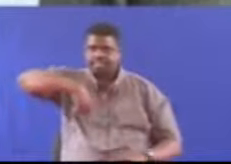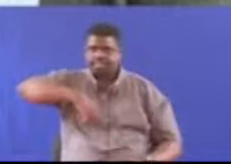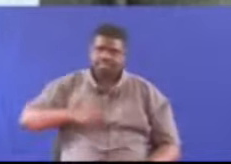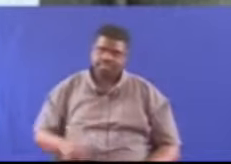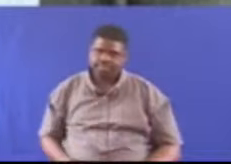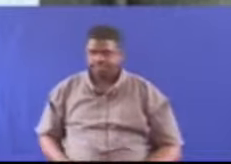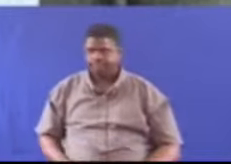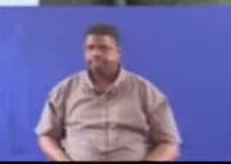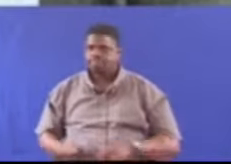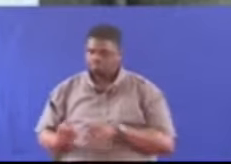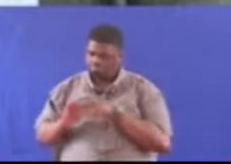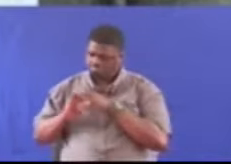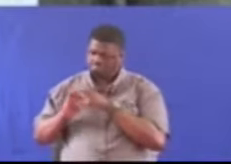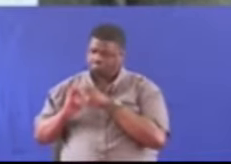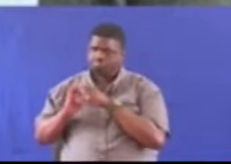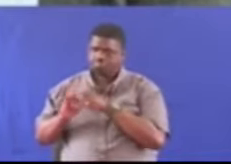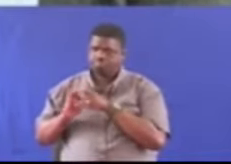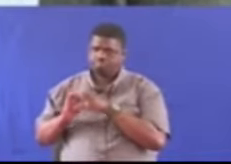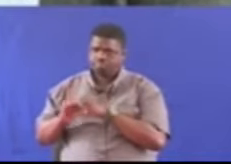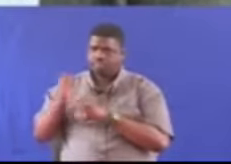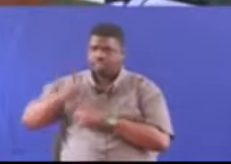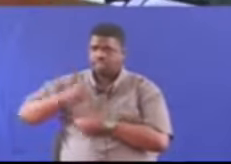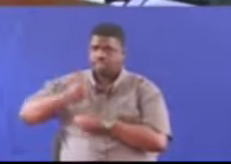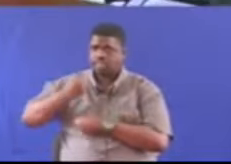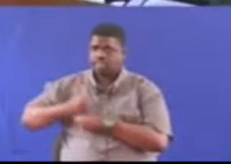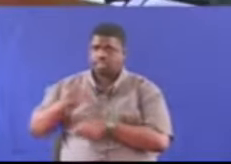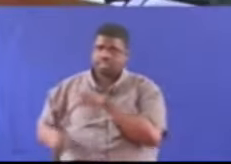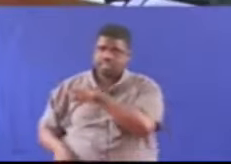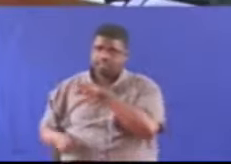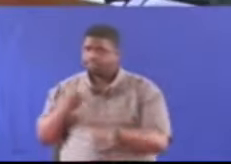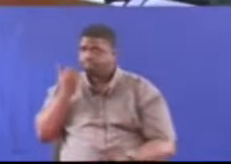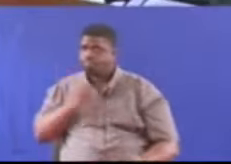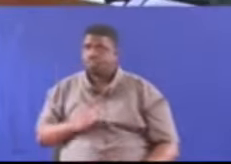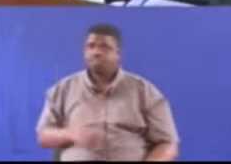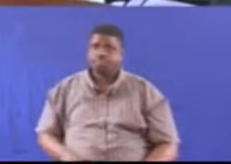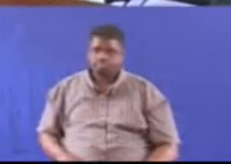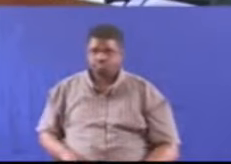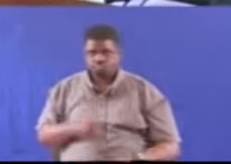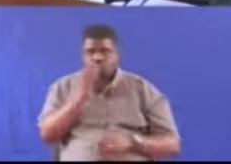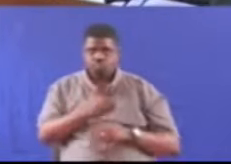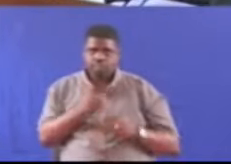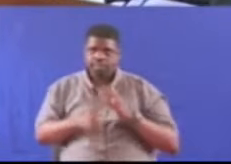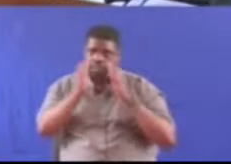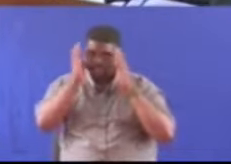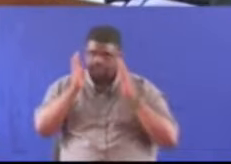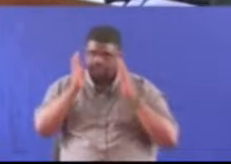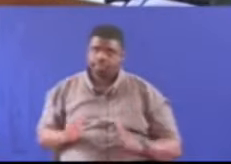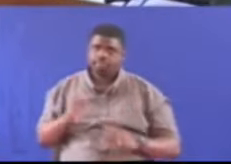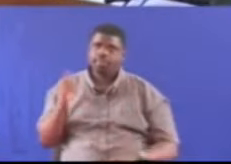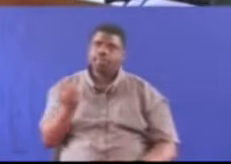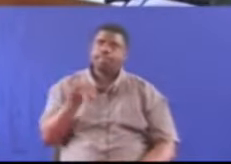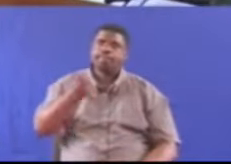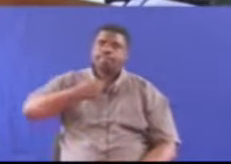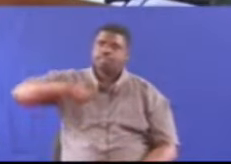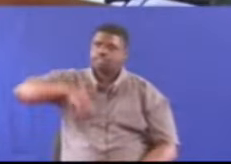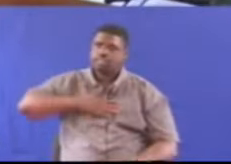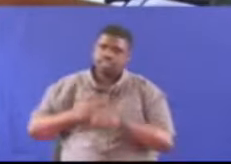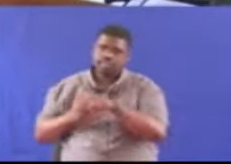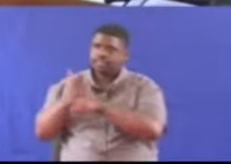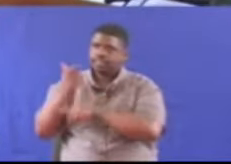lakini tumeshirikiana nao katika kazi hii muhimu ya kujenga heshima kwa taifa hili la